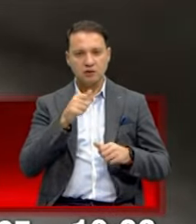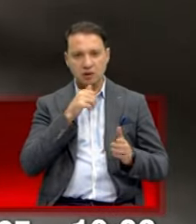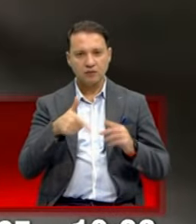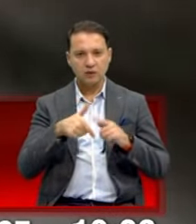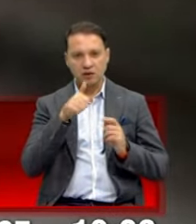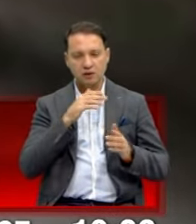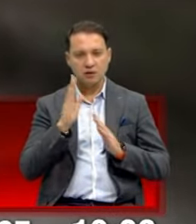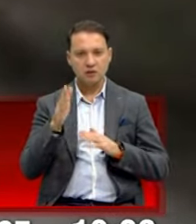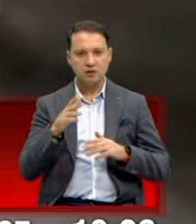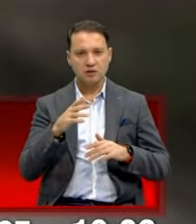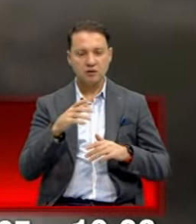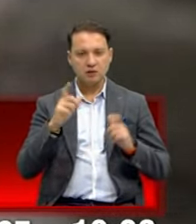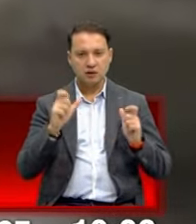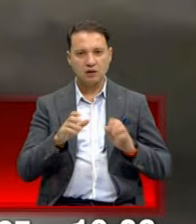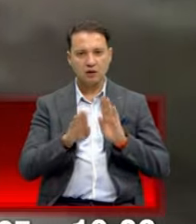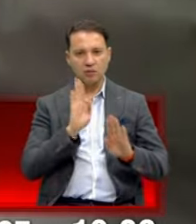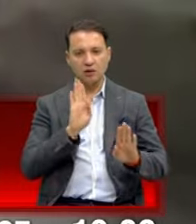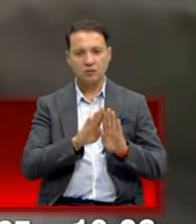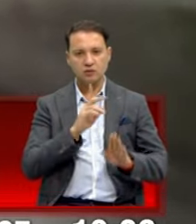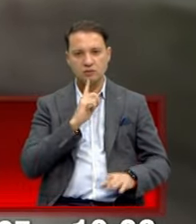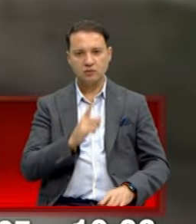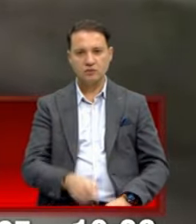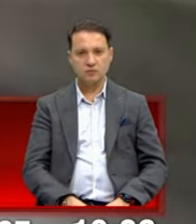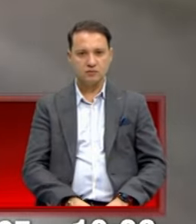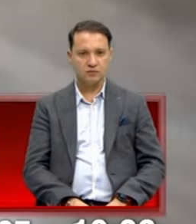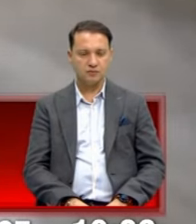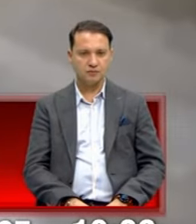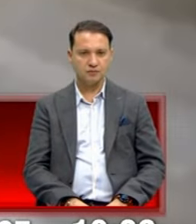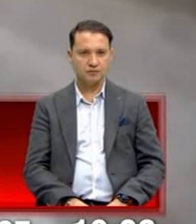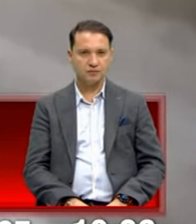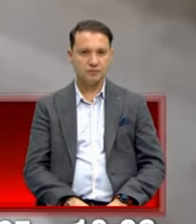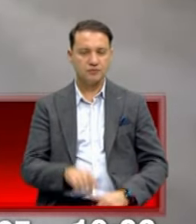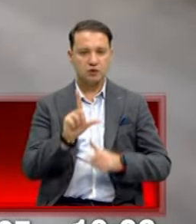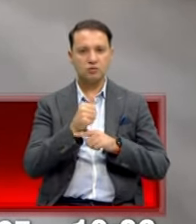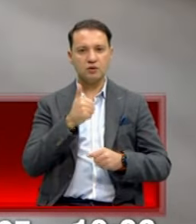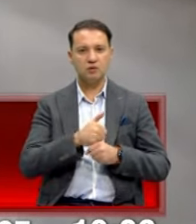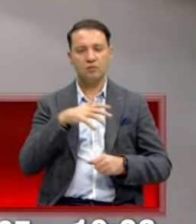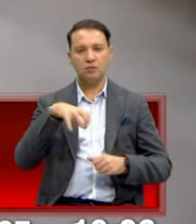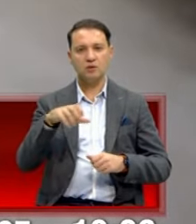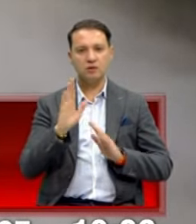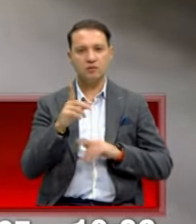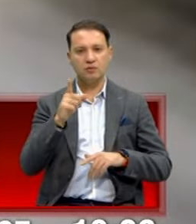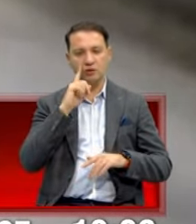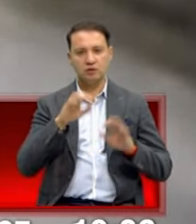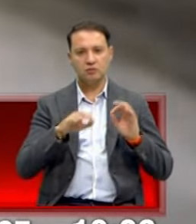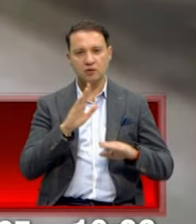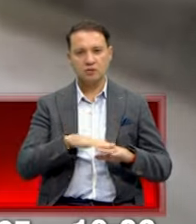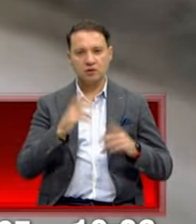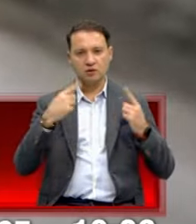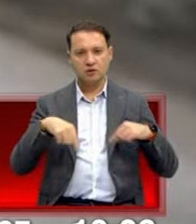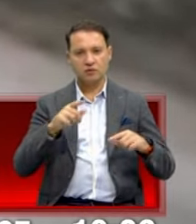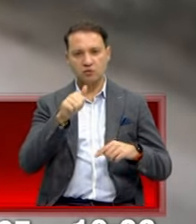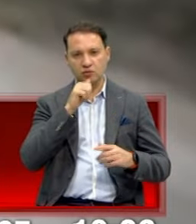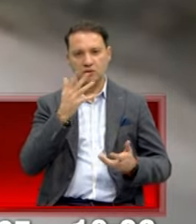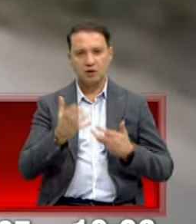Fırat Nehri'ne ulaştığı menfezlerin kapaklarının kapatıldığına dikkat çekildi. Uzman ekipler bölgede sürekli ölçümler yapıyor, çevredeki